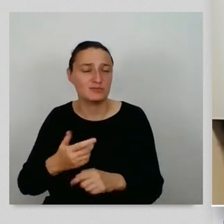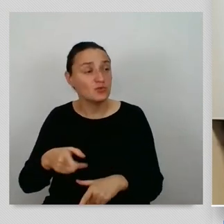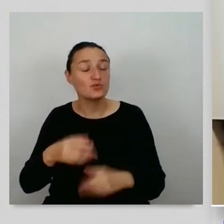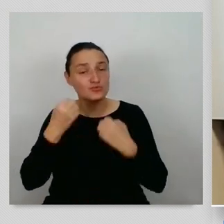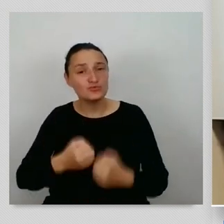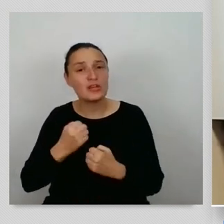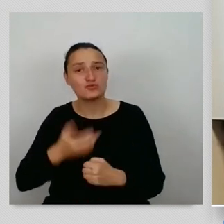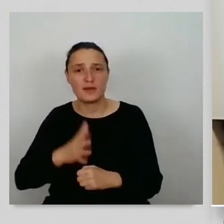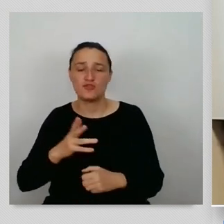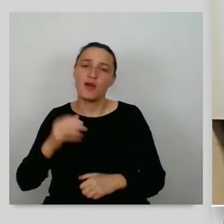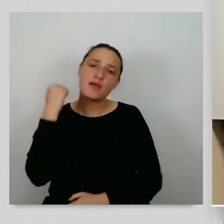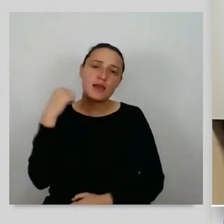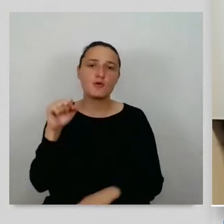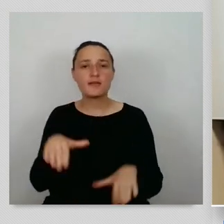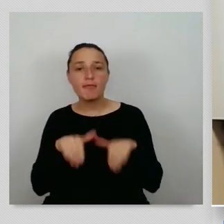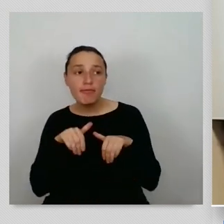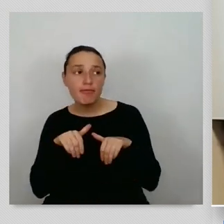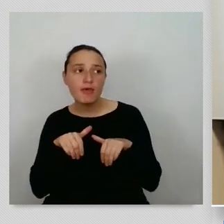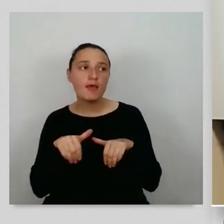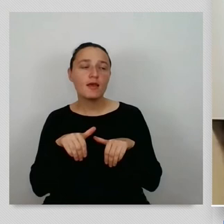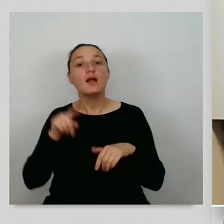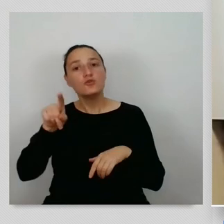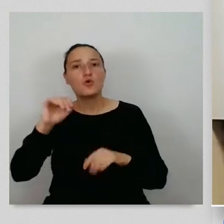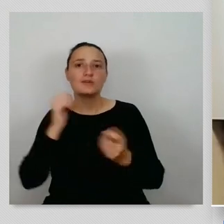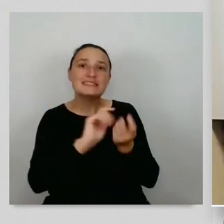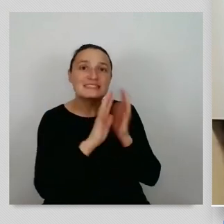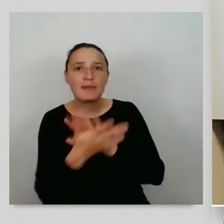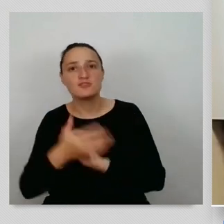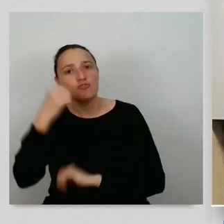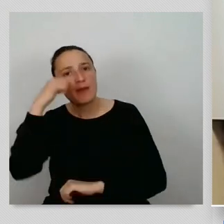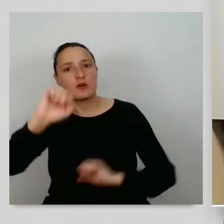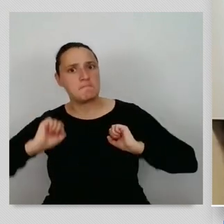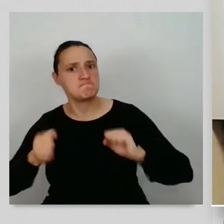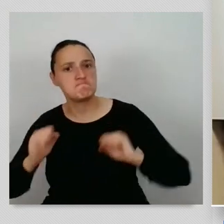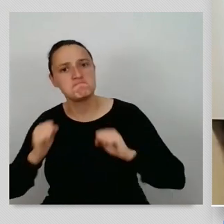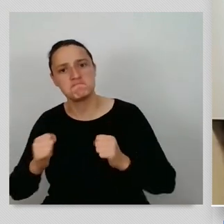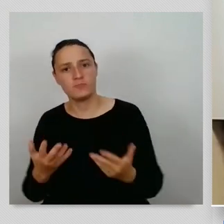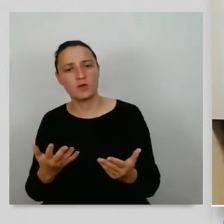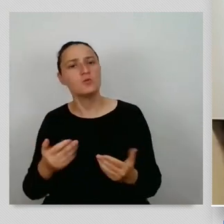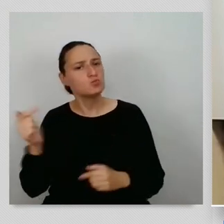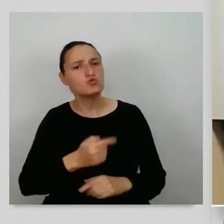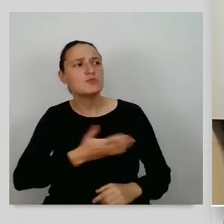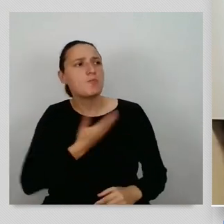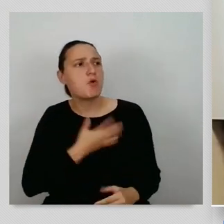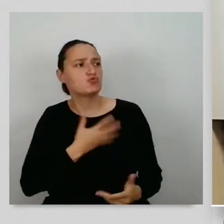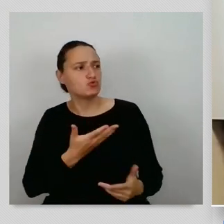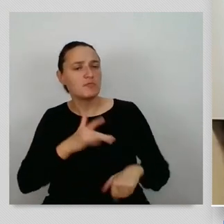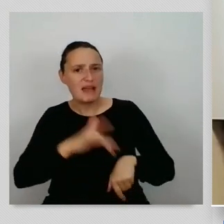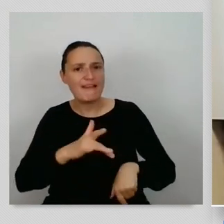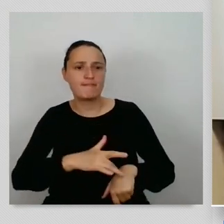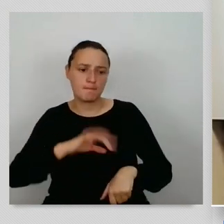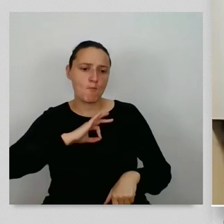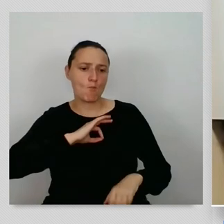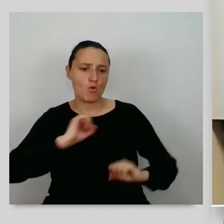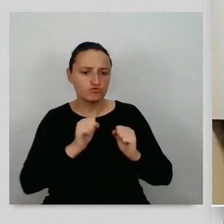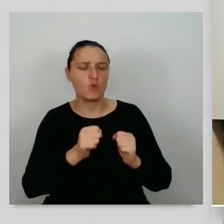demokracji bezwysiłkowej do demokracji wysiłkowej w momencie, kiedy nie ma tej sprawczości. I teraz pytanie, jak tą sprawczość zrobić, tak? Czyli żeby